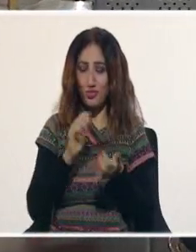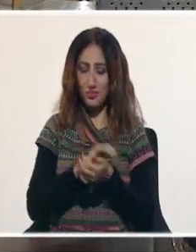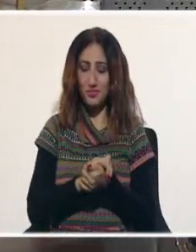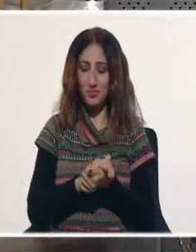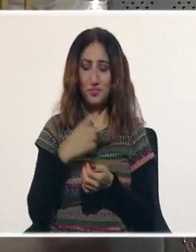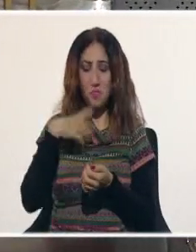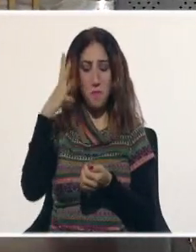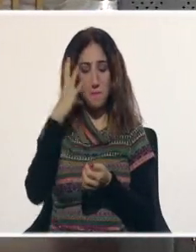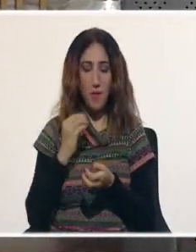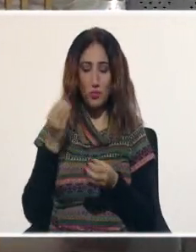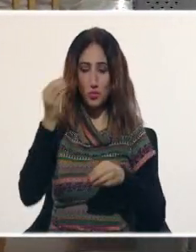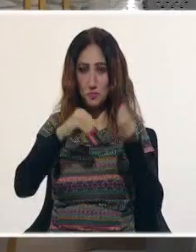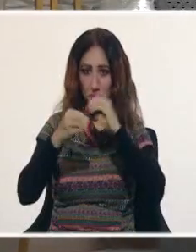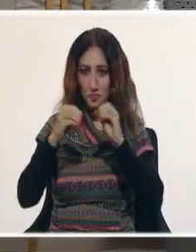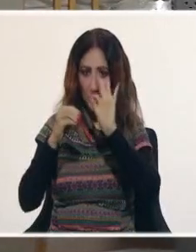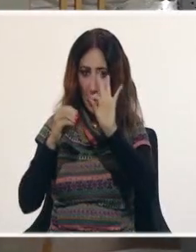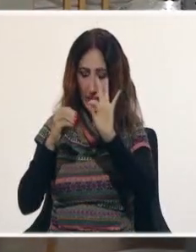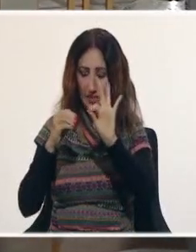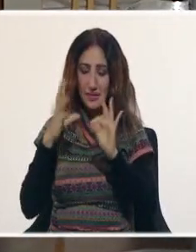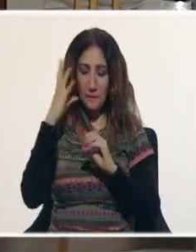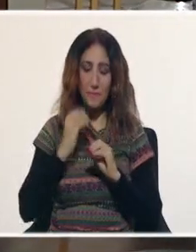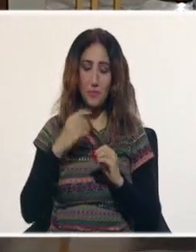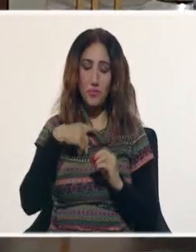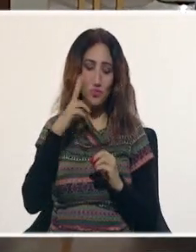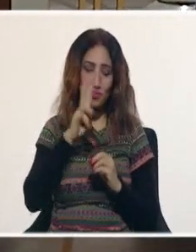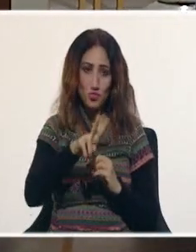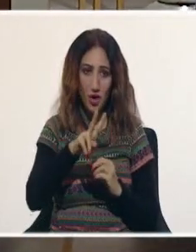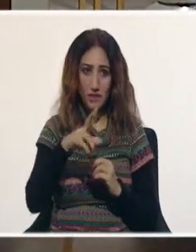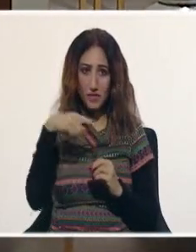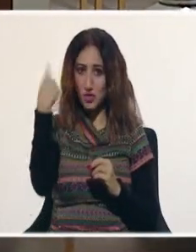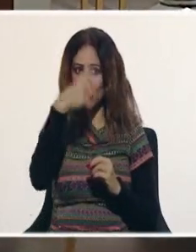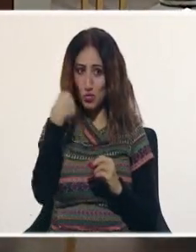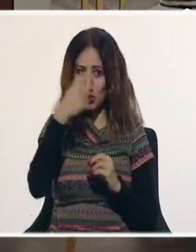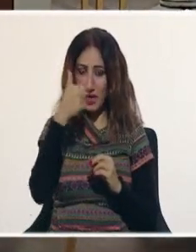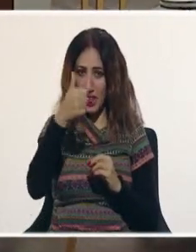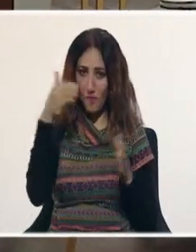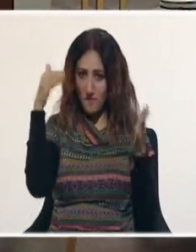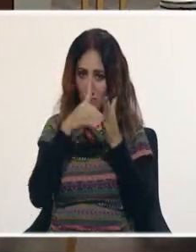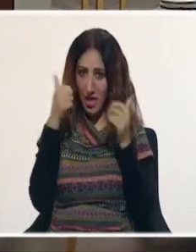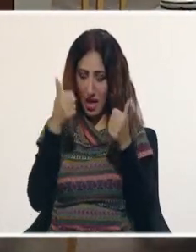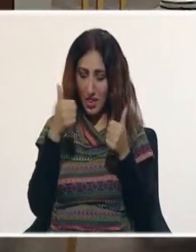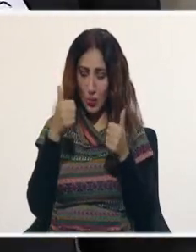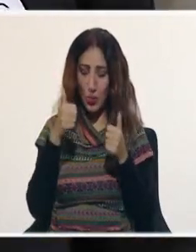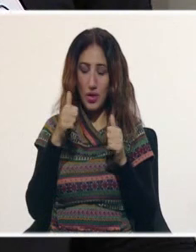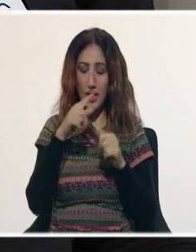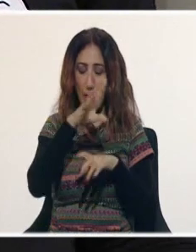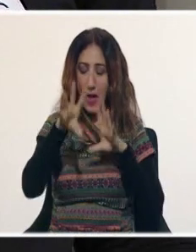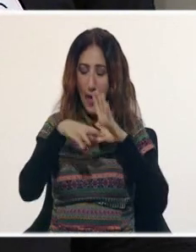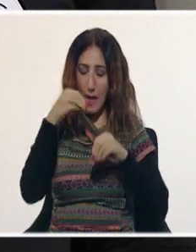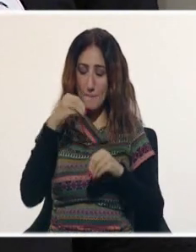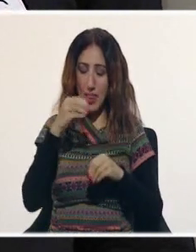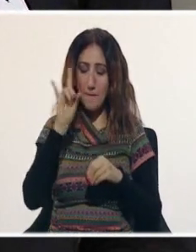برافو. أنا سعيد جدا جدا الحقيقة وفخور جدا بالشكل، بالمضمون، بالمحتوى، بطريقة تقديم